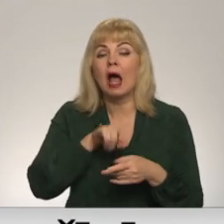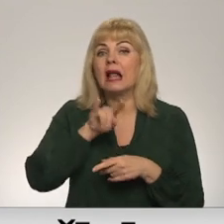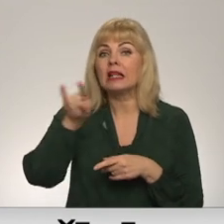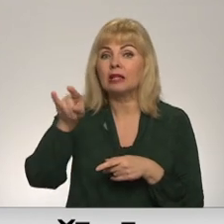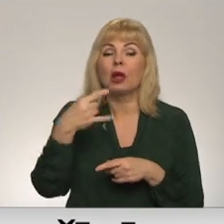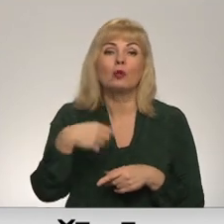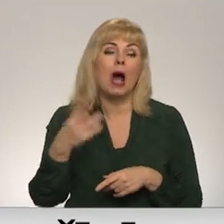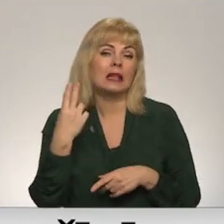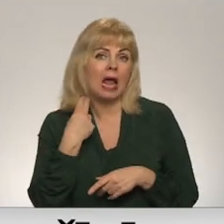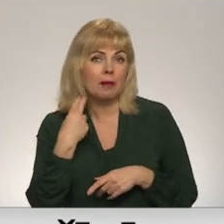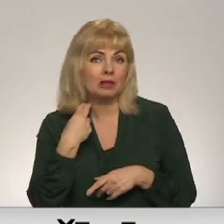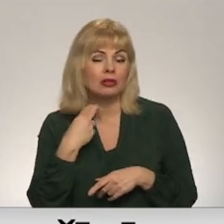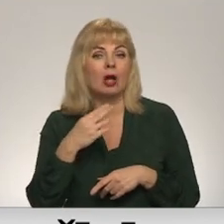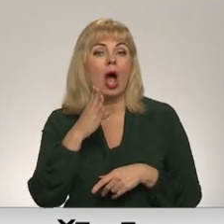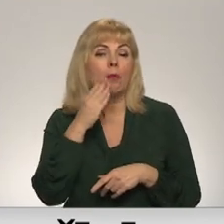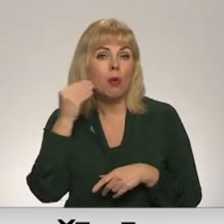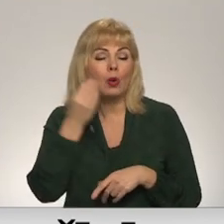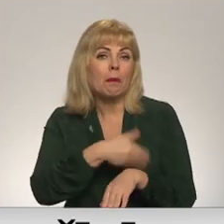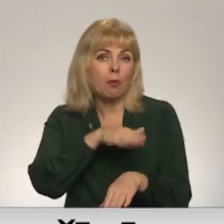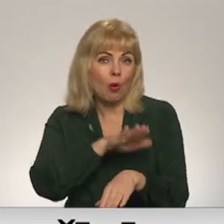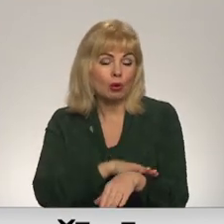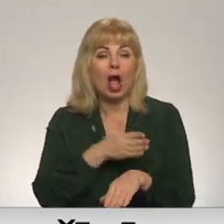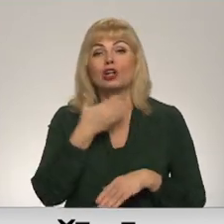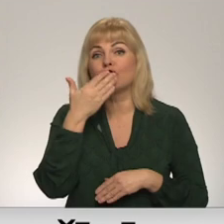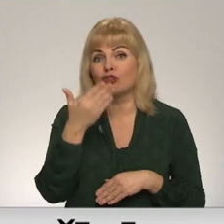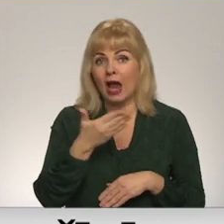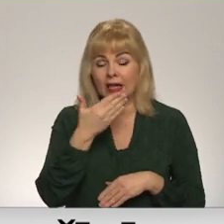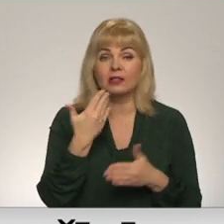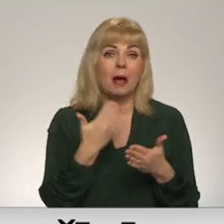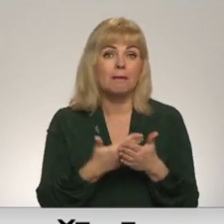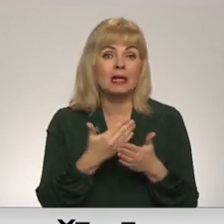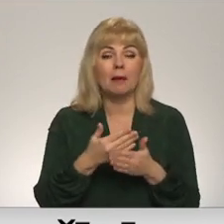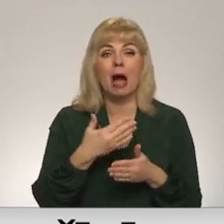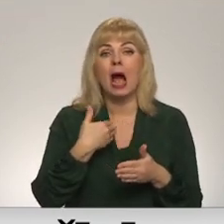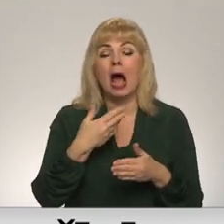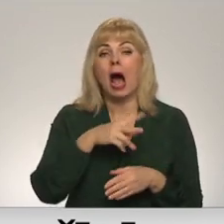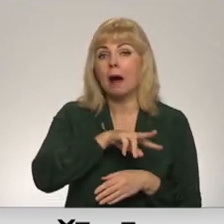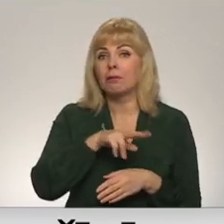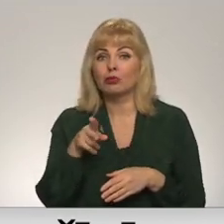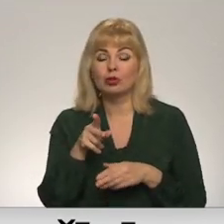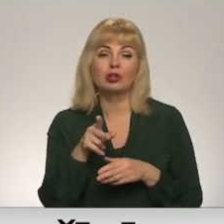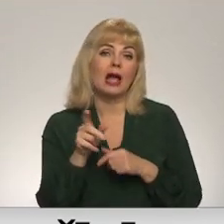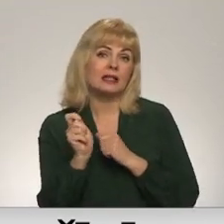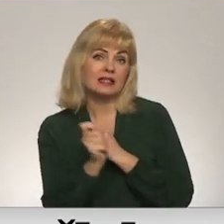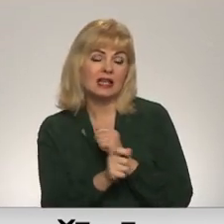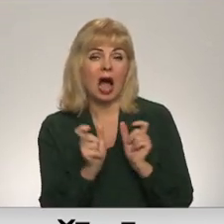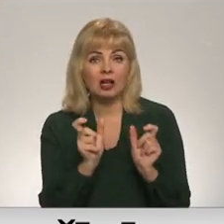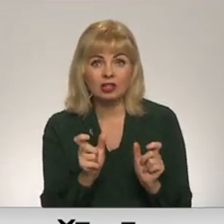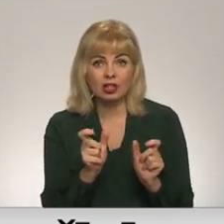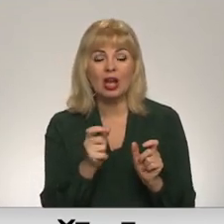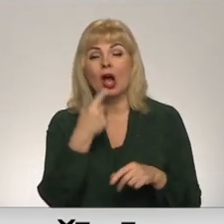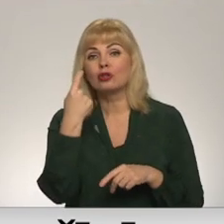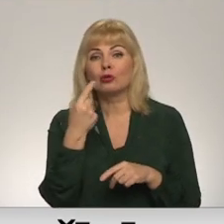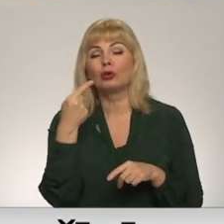no Lielbritānijas, Bulgārijas, Polijas un arī Čehijas. Piemēram, appusēju sankciju ietekmē par apmēram stundu un